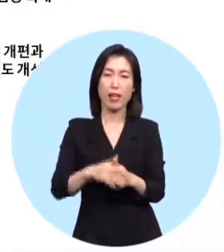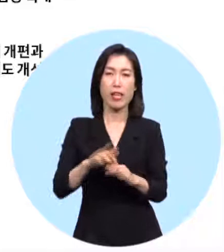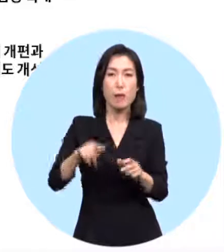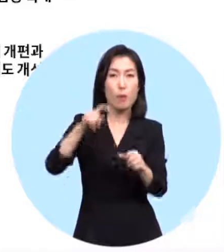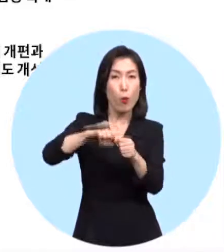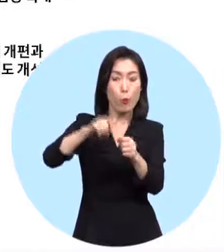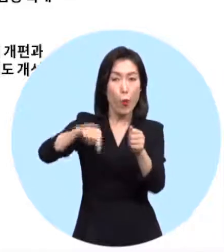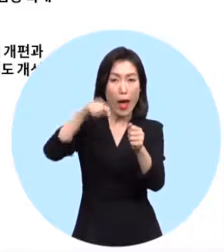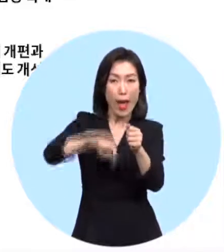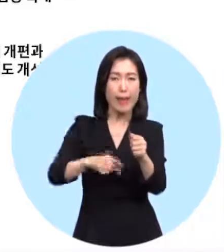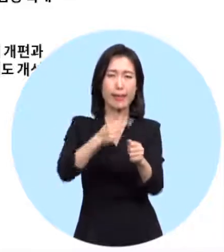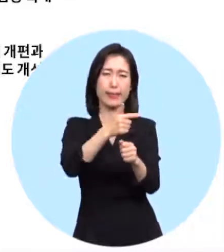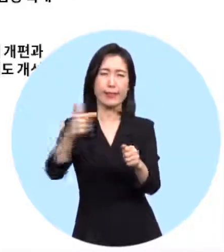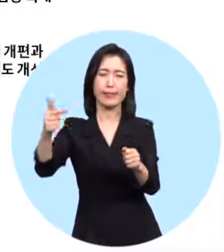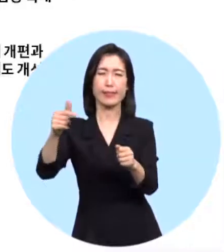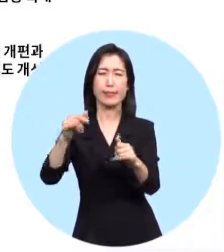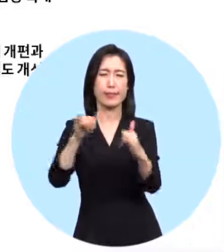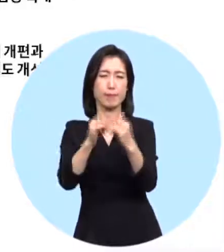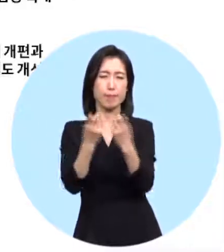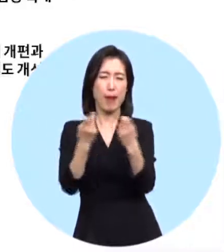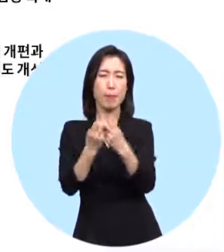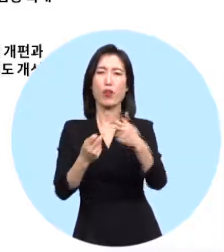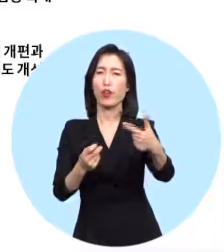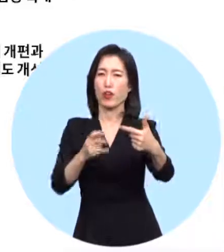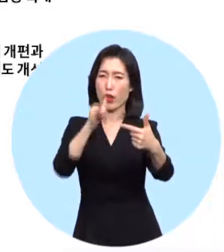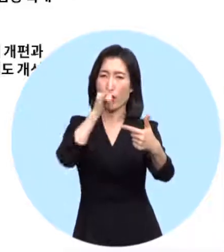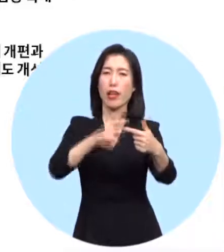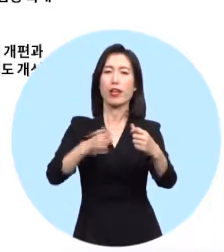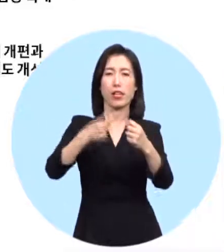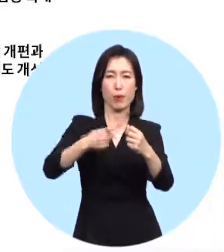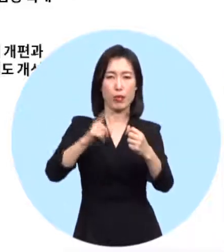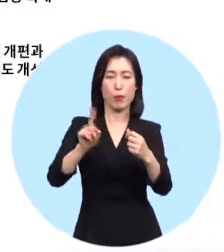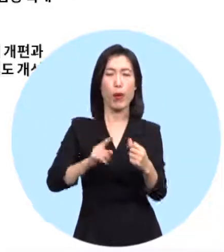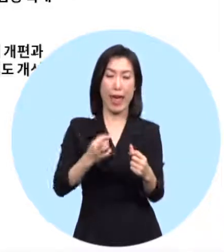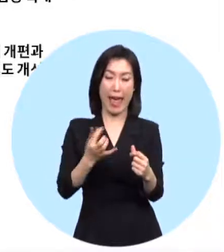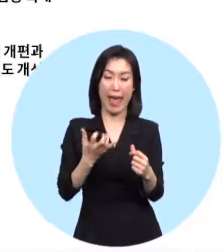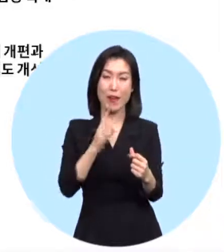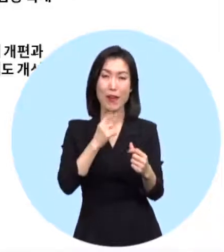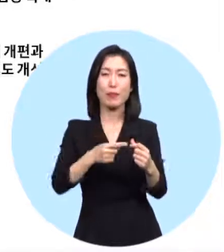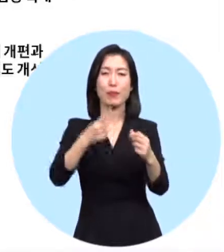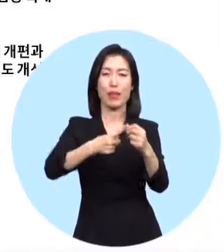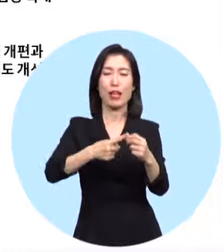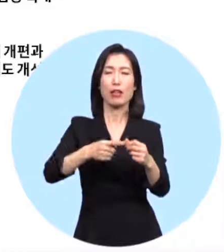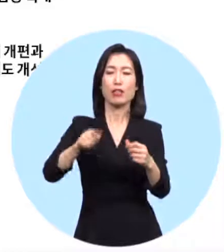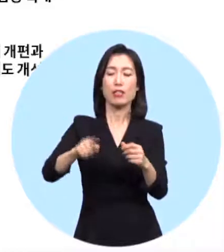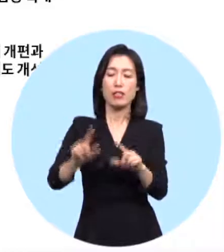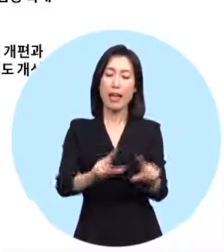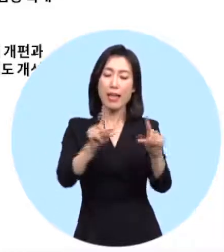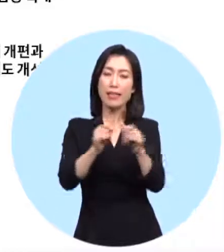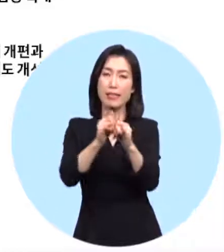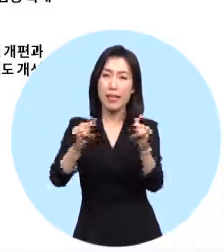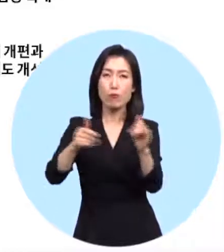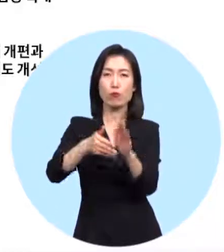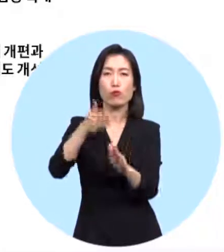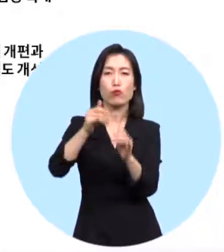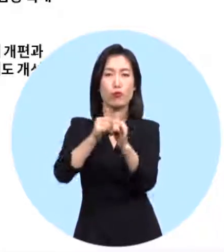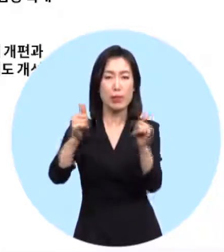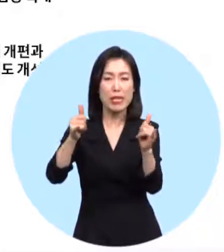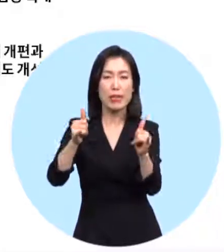속에는 6개의 큰 전략을 갖고 있습니다. 그 첫 번째 전략이 제가 조금 전에 말씀드린 대로 주민주권 구현이라고 하는